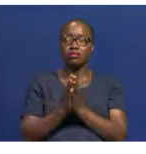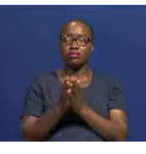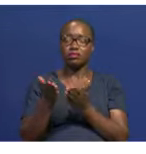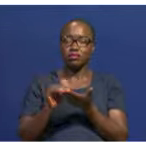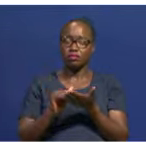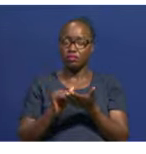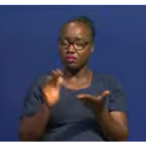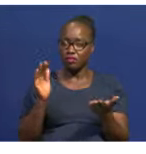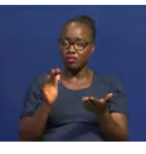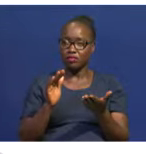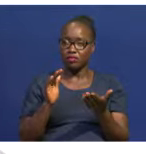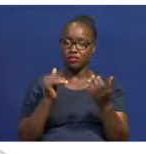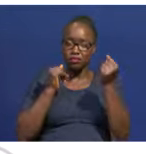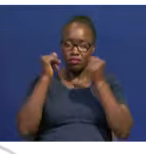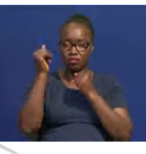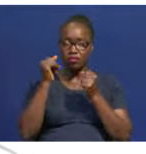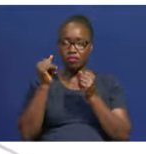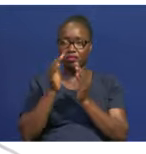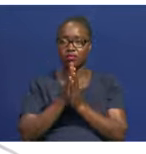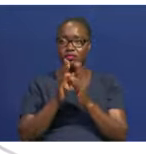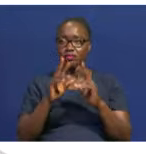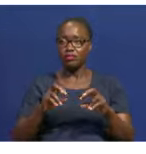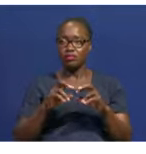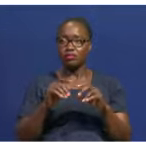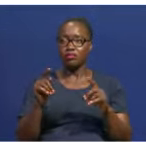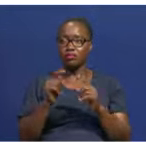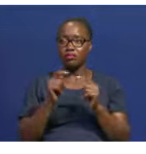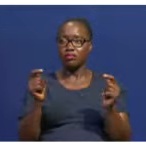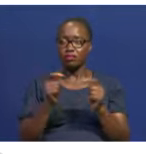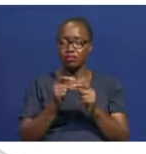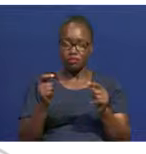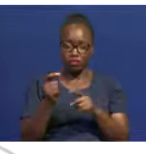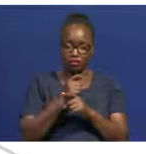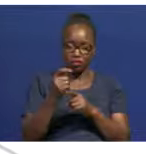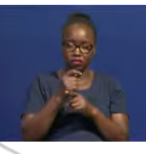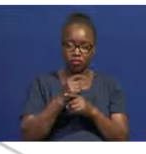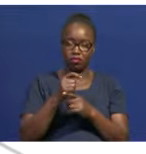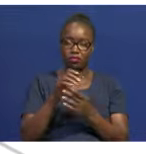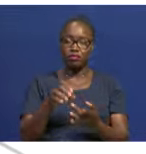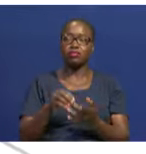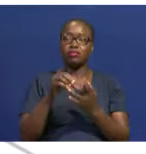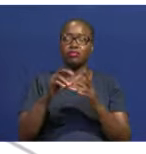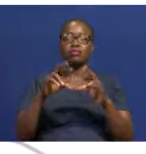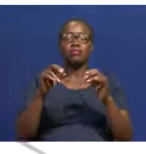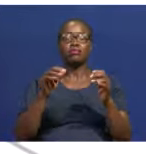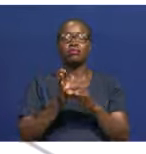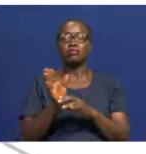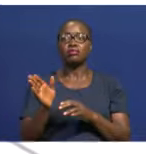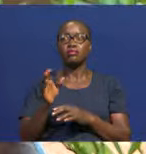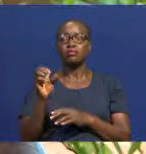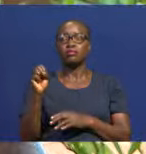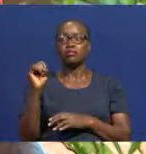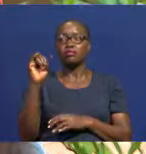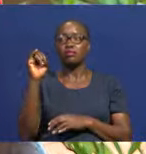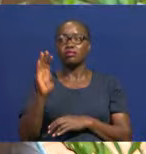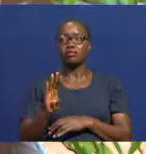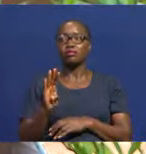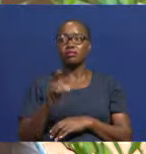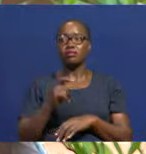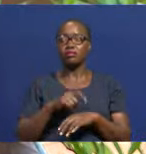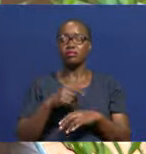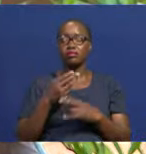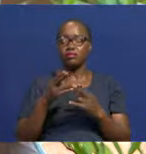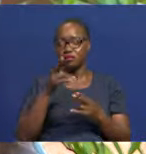further military strategy and investigation training attached to the Special Investigation Branch, SIB. Nilipokuwa kwa